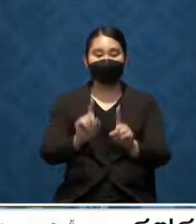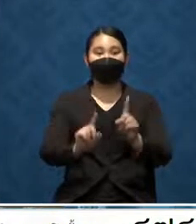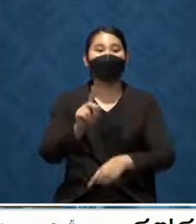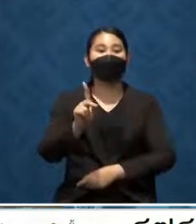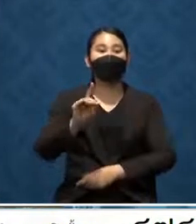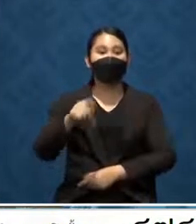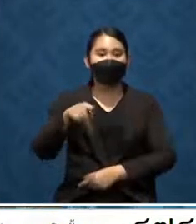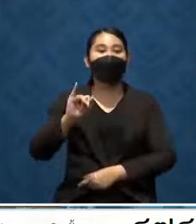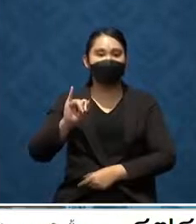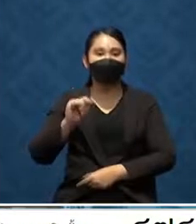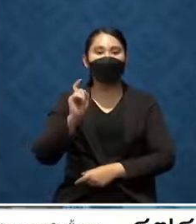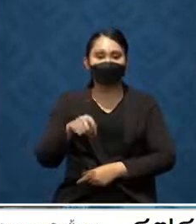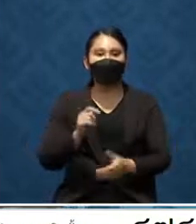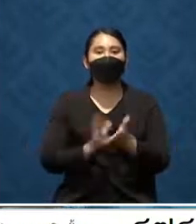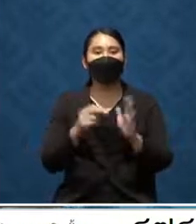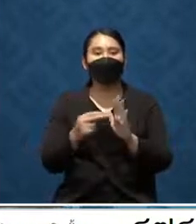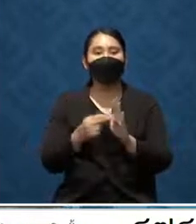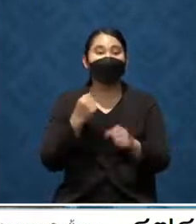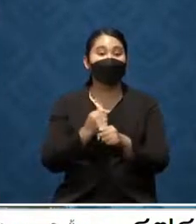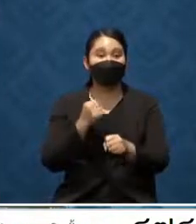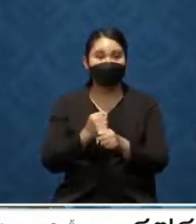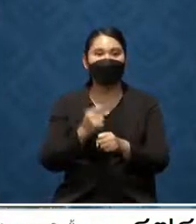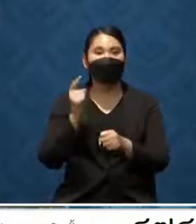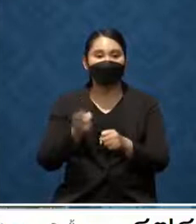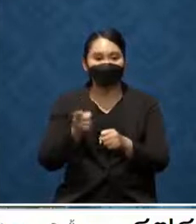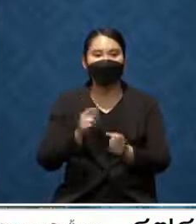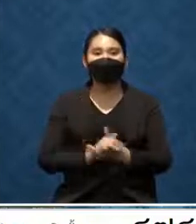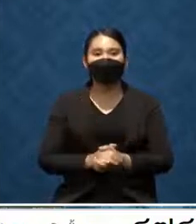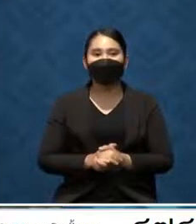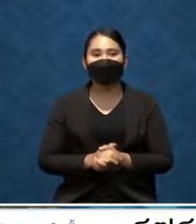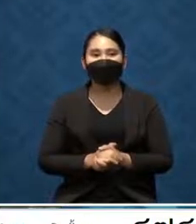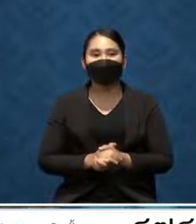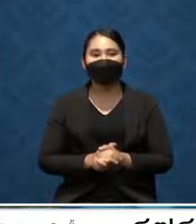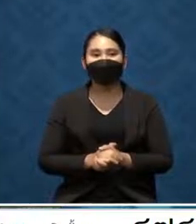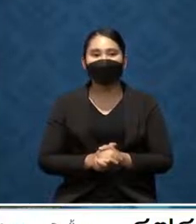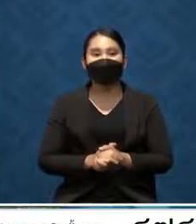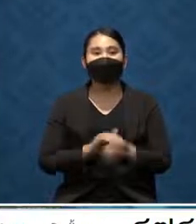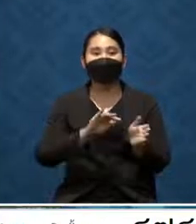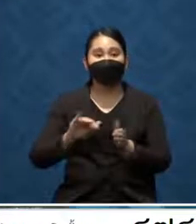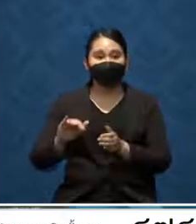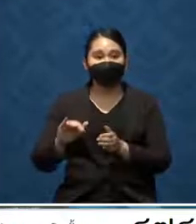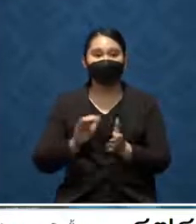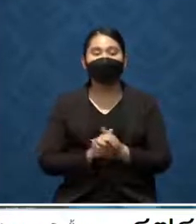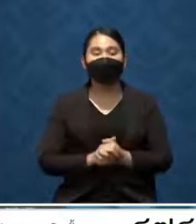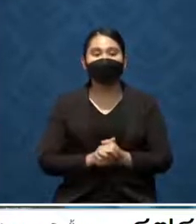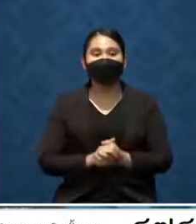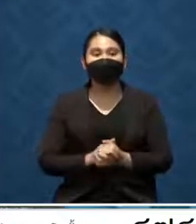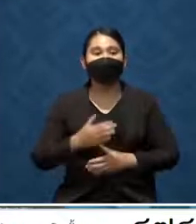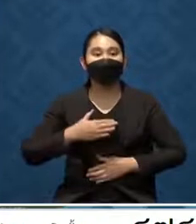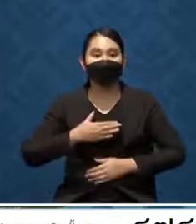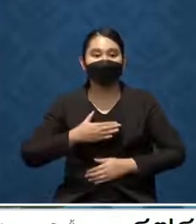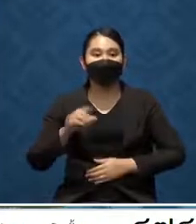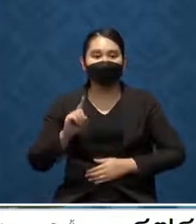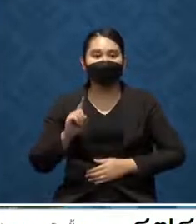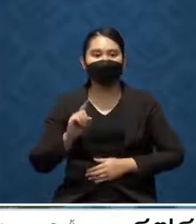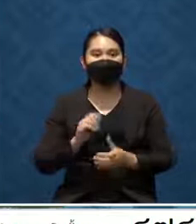้วยเช่นเดยวกันว่าจะตองใหเกิดขึ้นได้จริงแล้วก็อีกเรื่องนึงด้นขอนิญาต